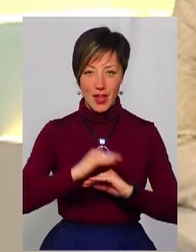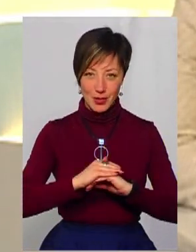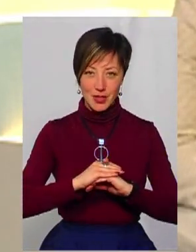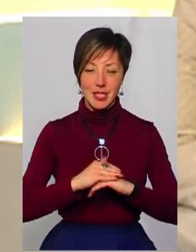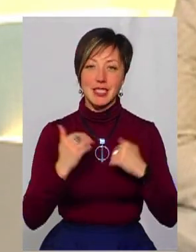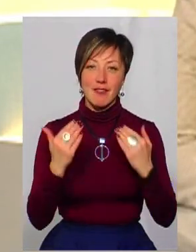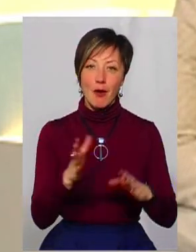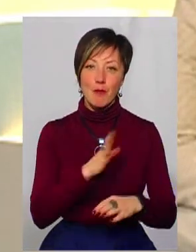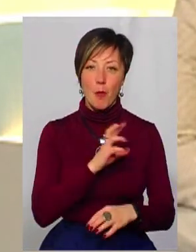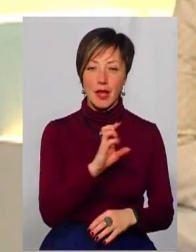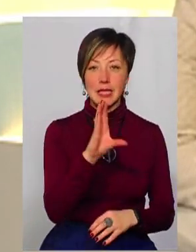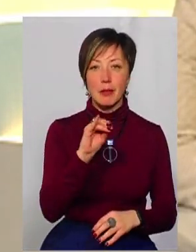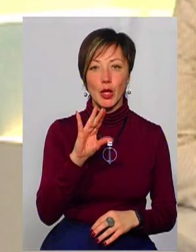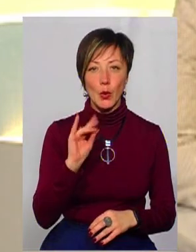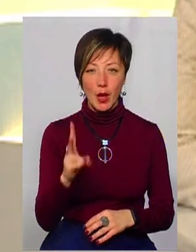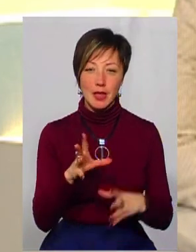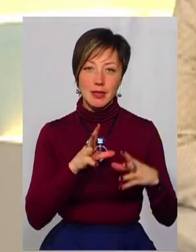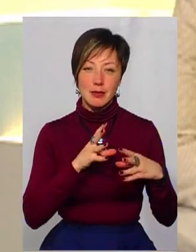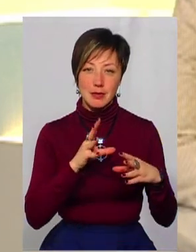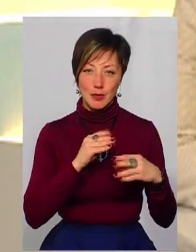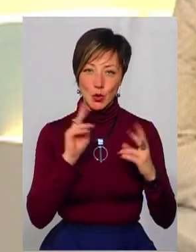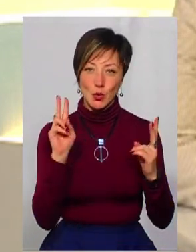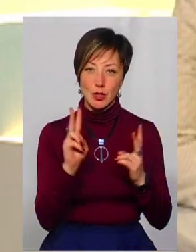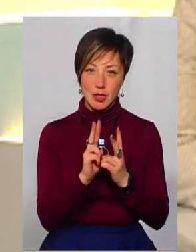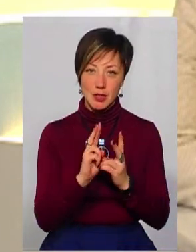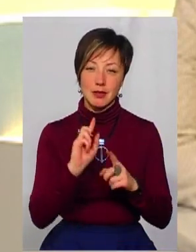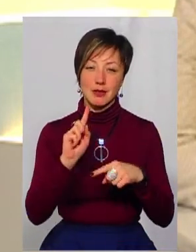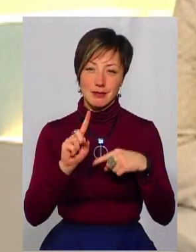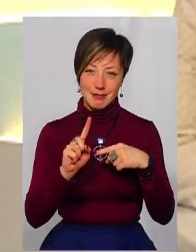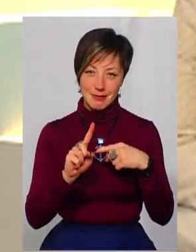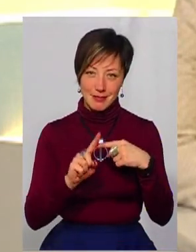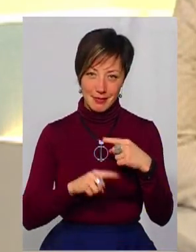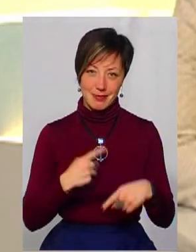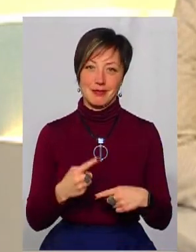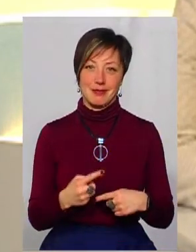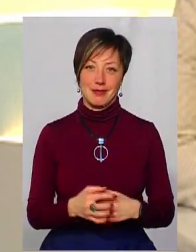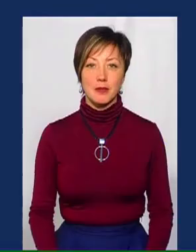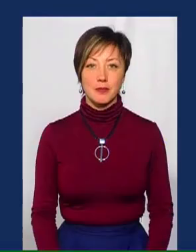вечора. З вами був Богдан Семенюк. Зі мною зустрінемось вже не на Суспільному.